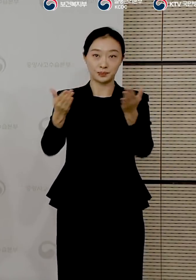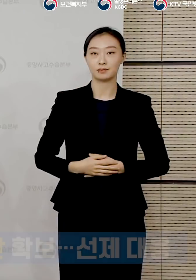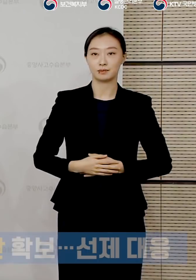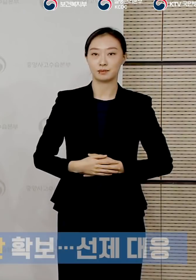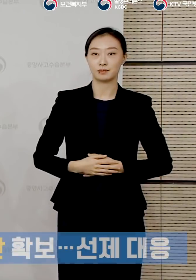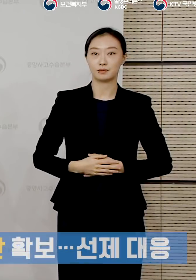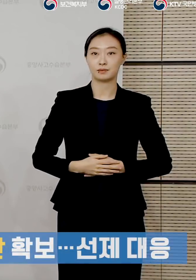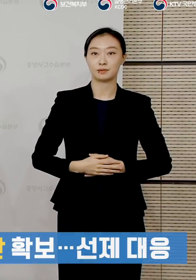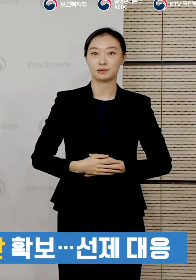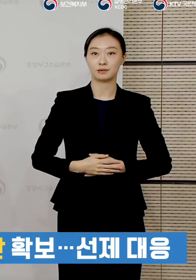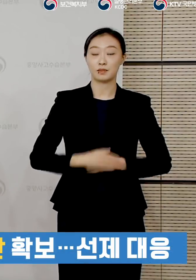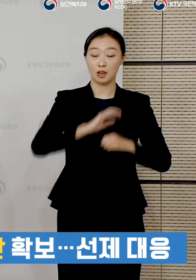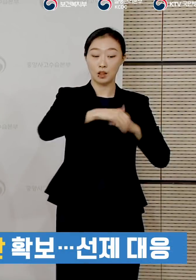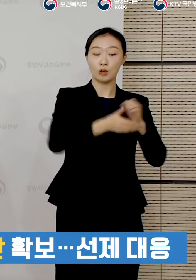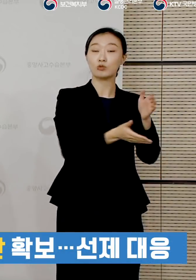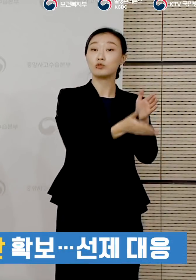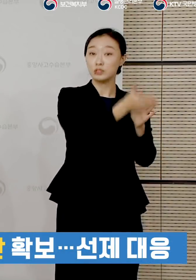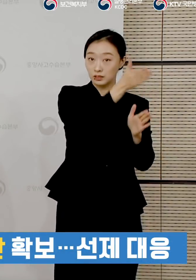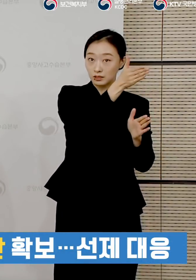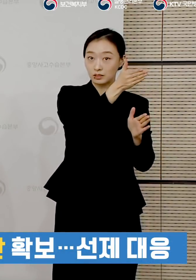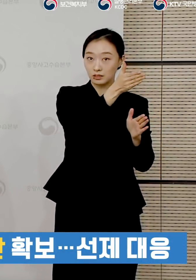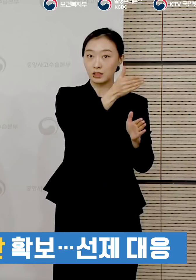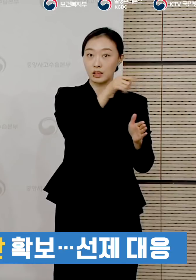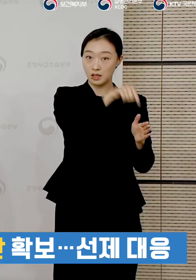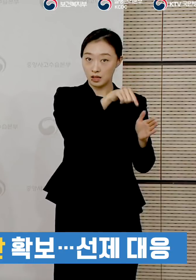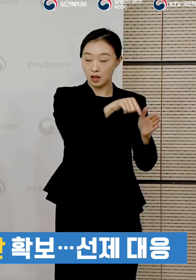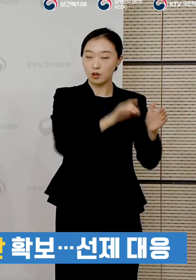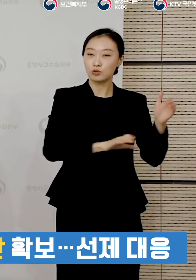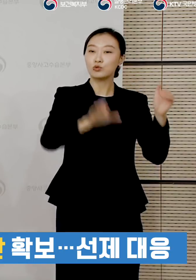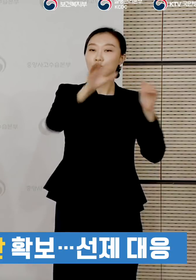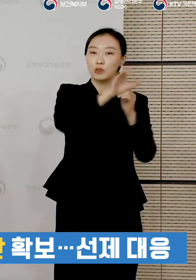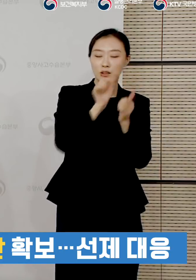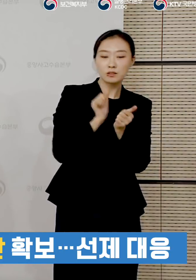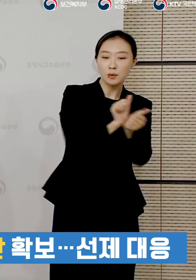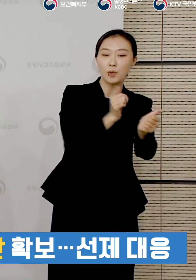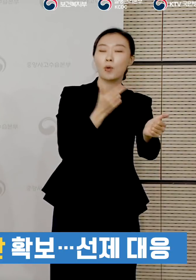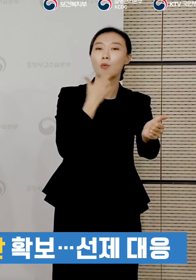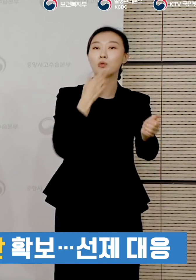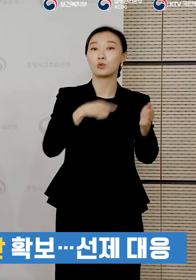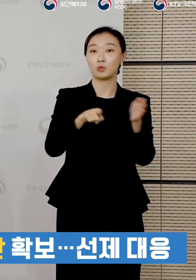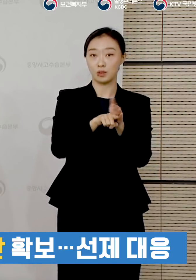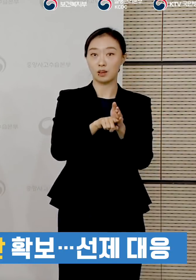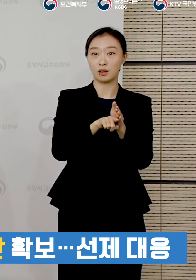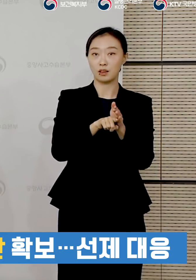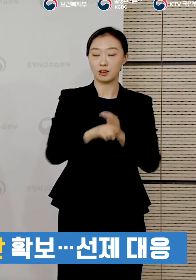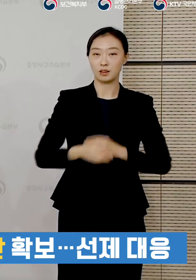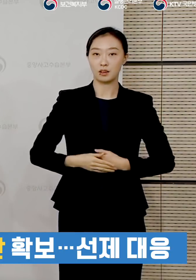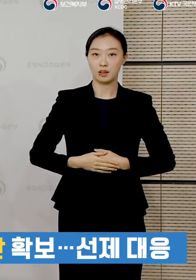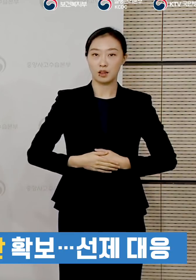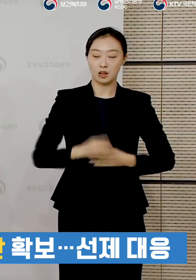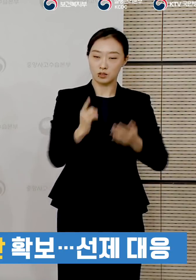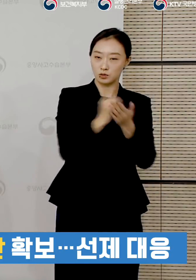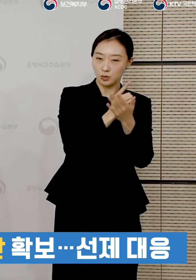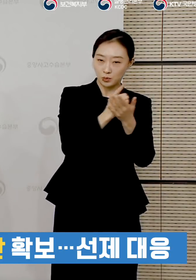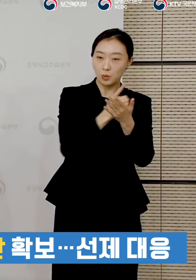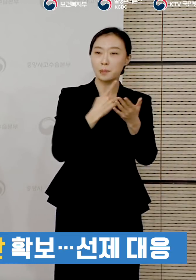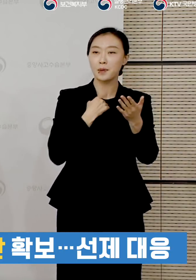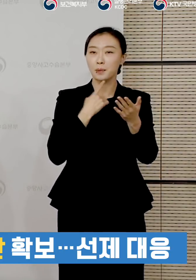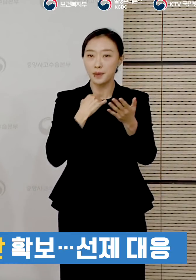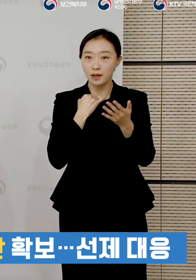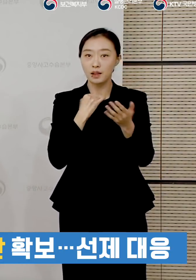있습니다. 대구시의 경우 우선 추가적인 전염 방지를 위해 접촉 감염의 차단에 나서고